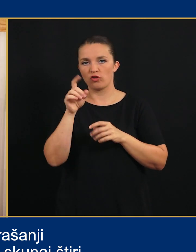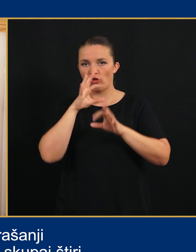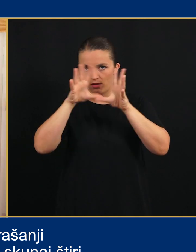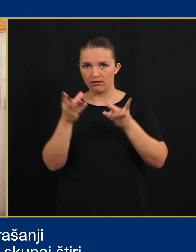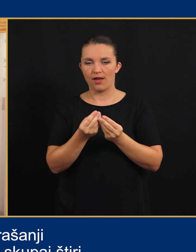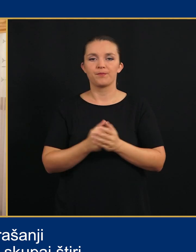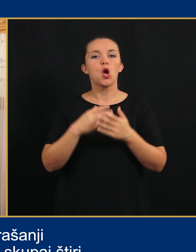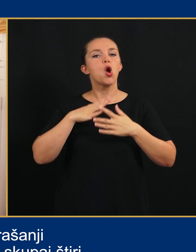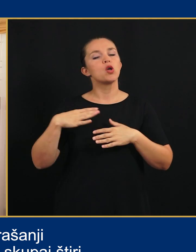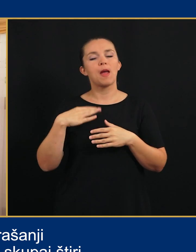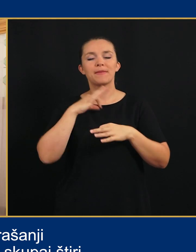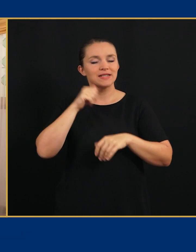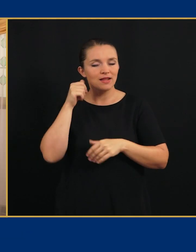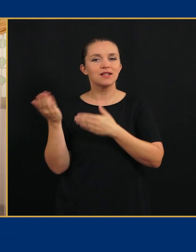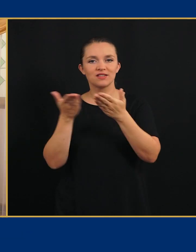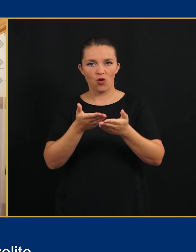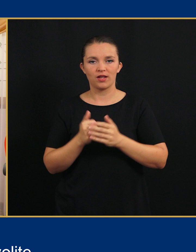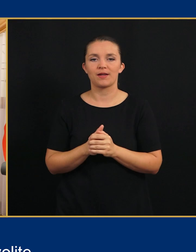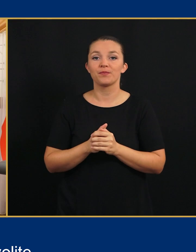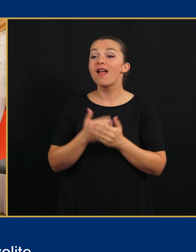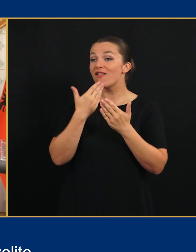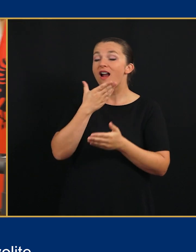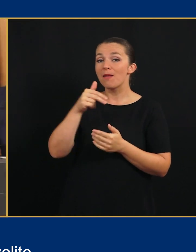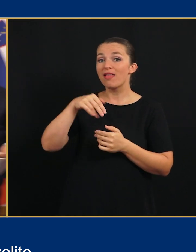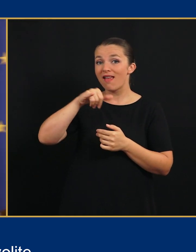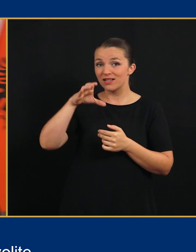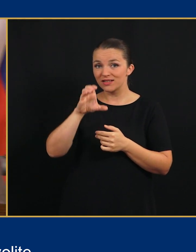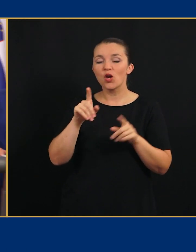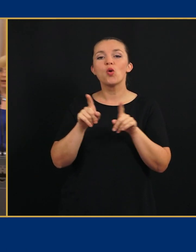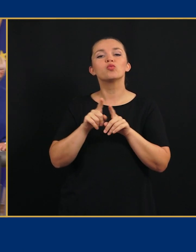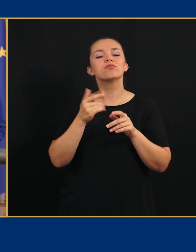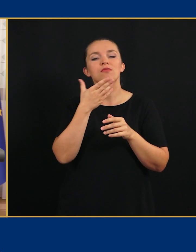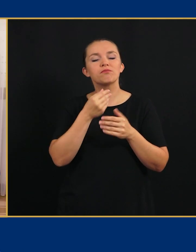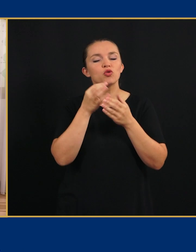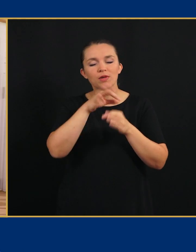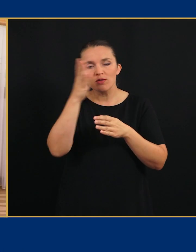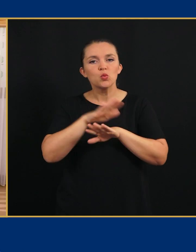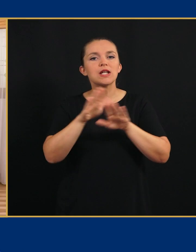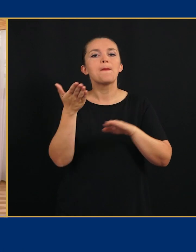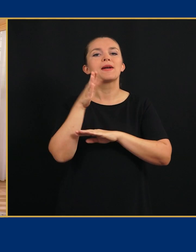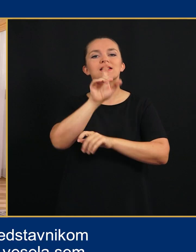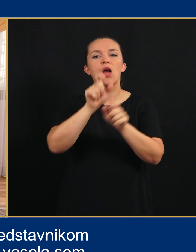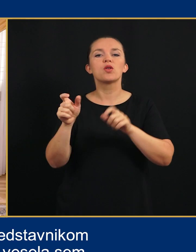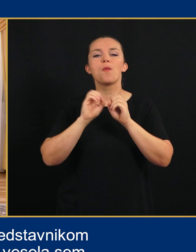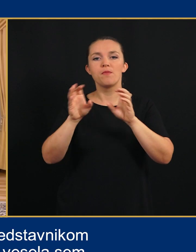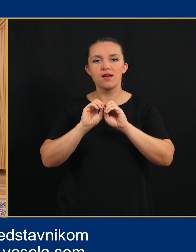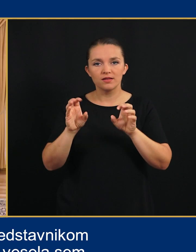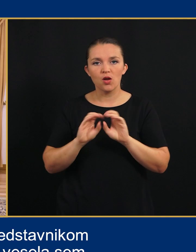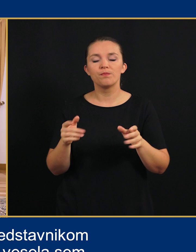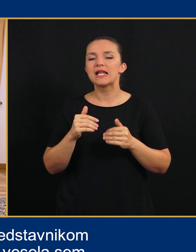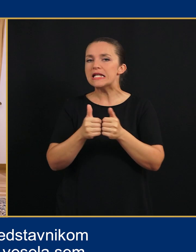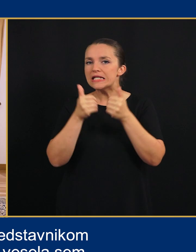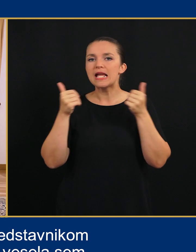predsednika, torej skupaj 4. Gospa predsednica, izvolite. Ja, hvala lepa, Nejc. En lep dober dan tudi